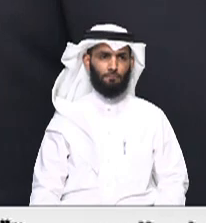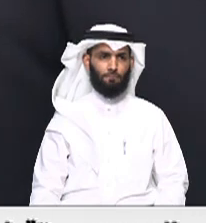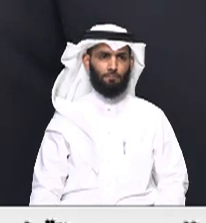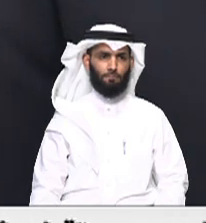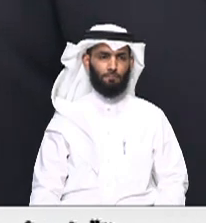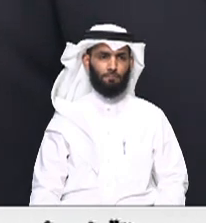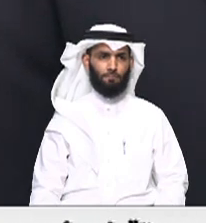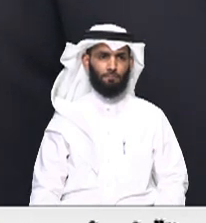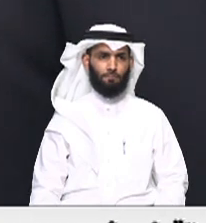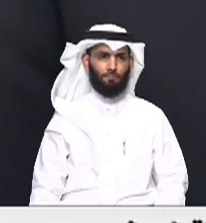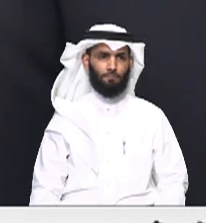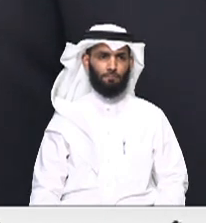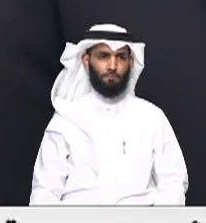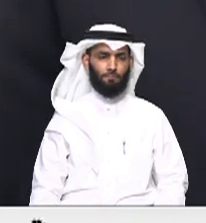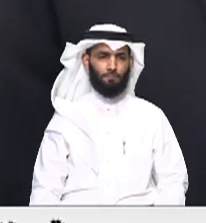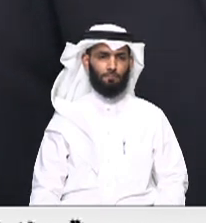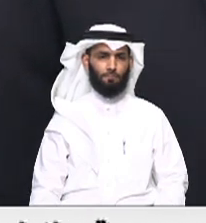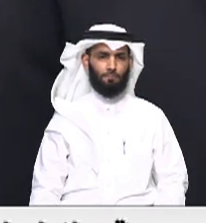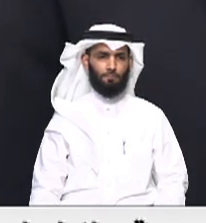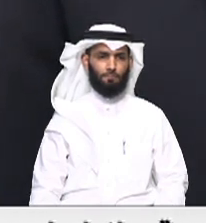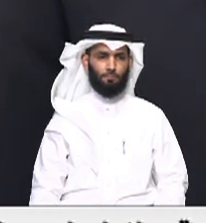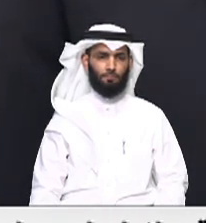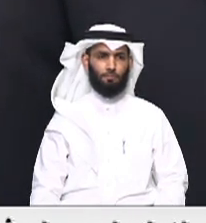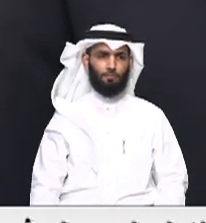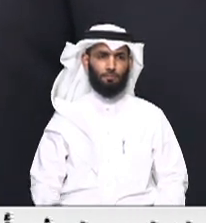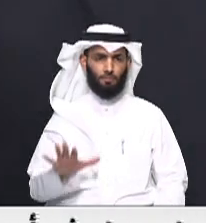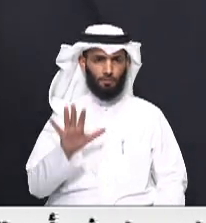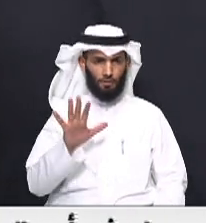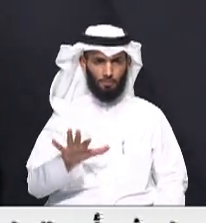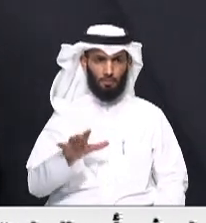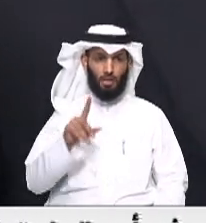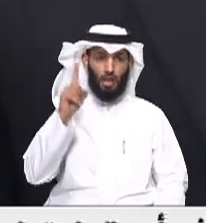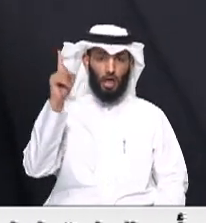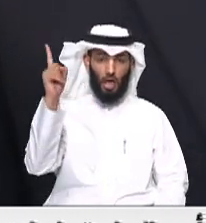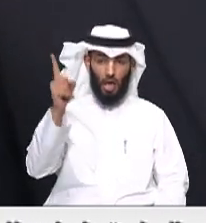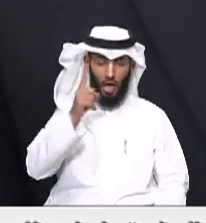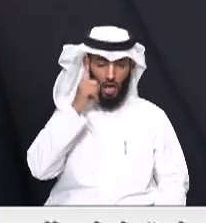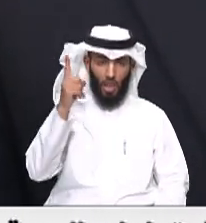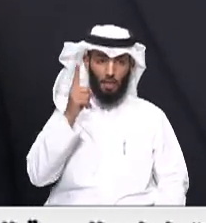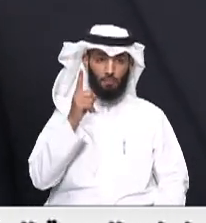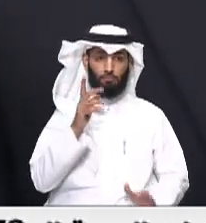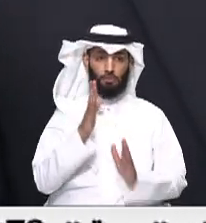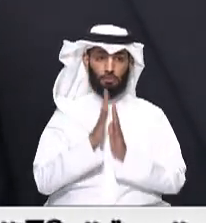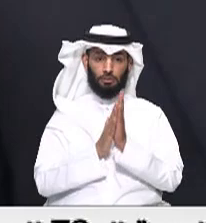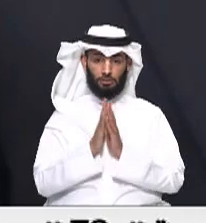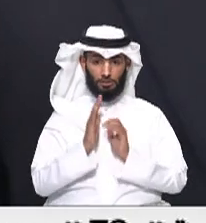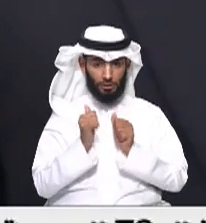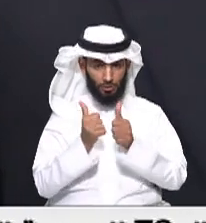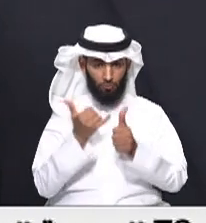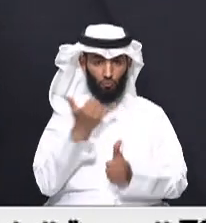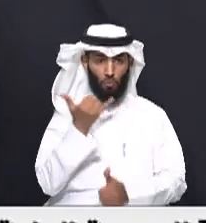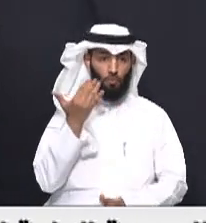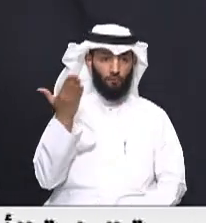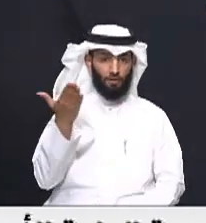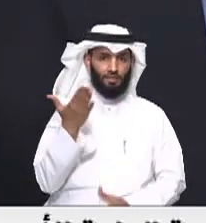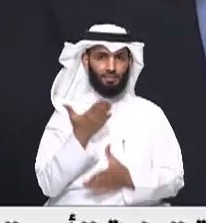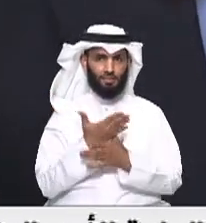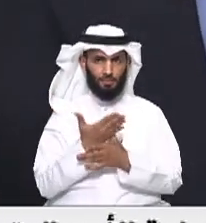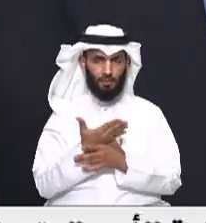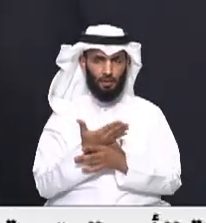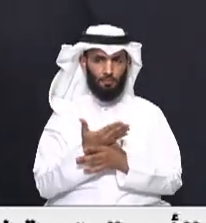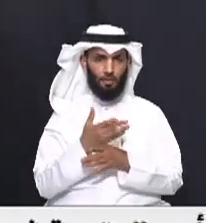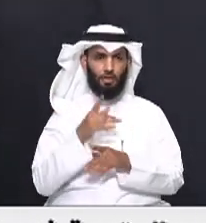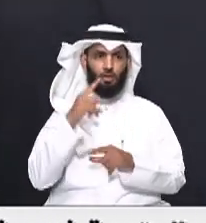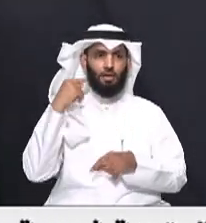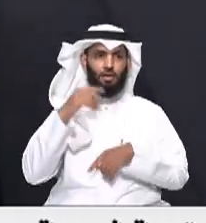طبيعي أن تتفاعل يعني المنظومة الدولية، خصوصا وأنها ترى نفسها عاجزة، وهذا الكلام